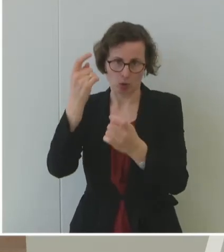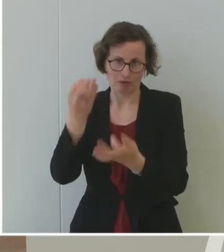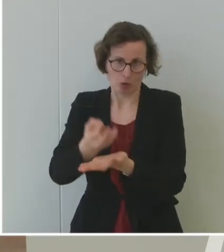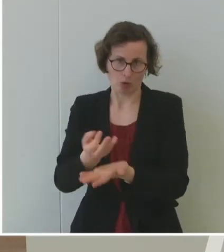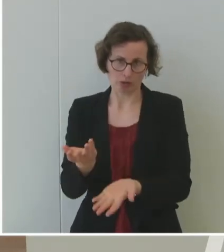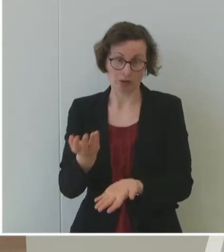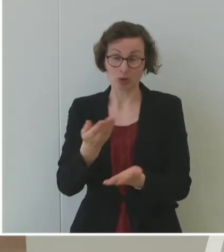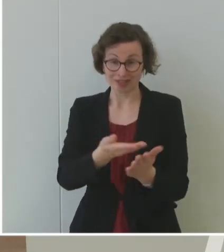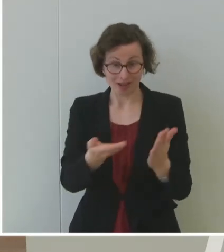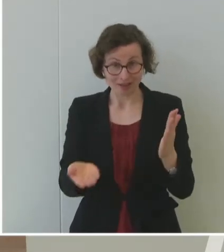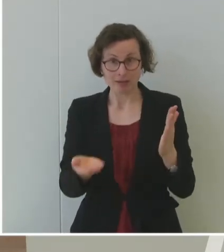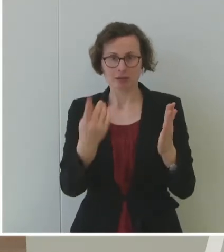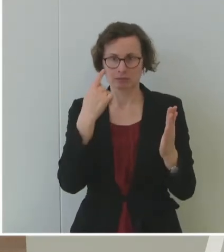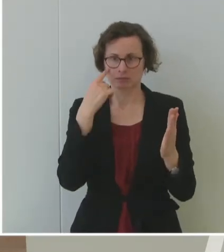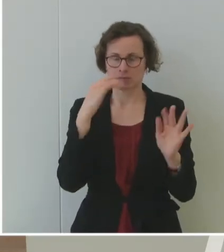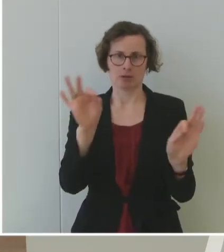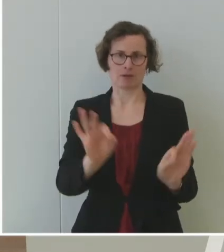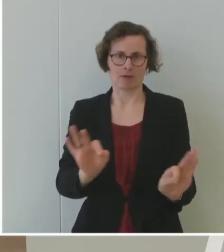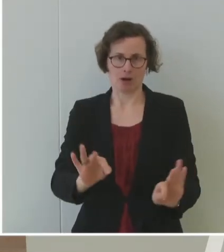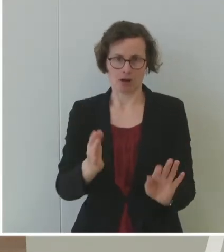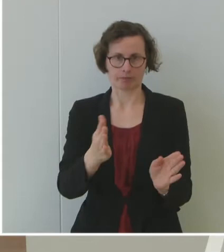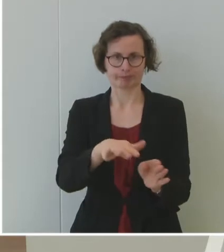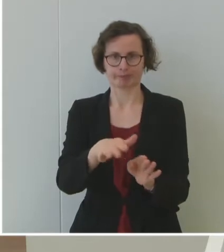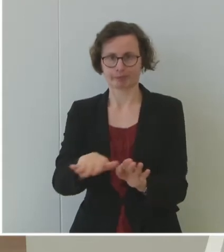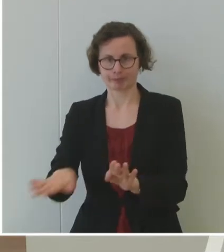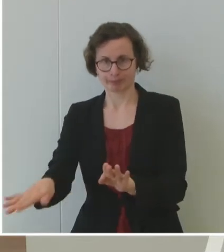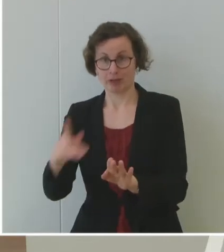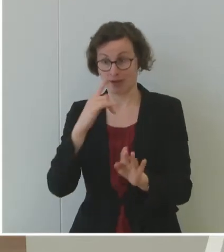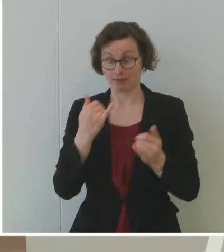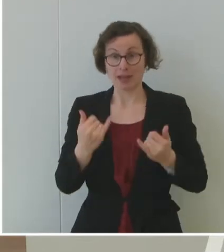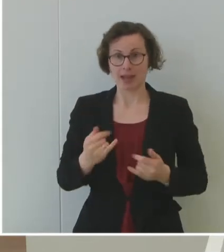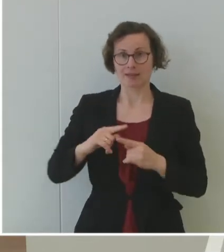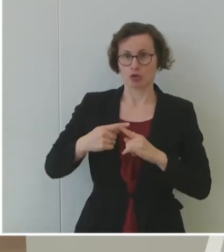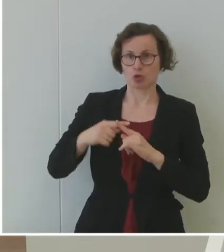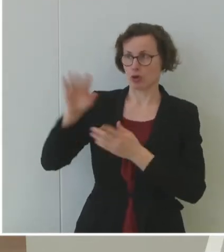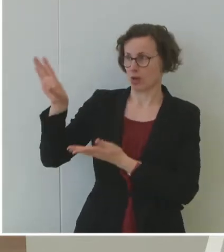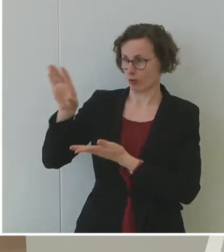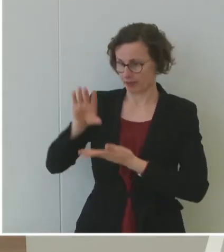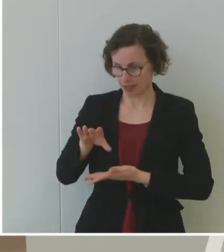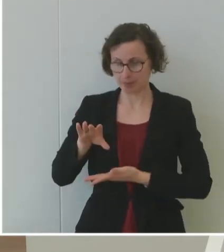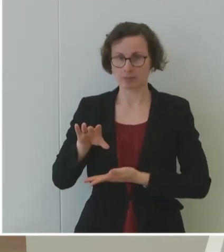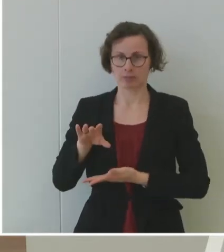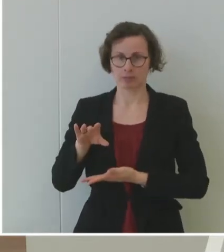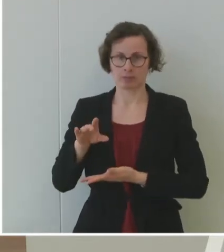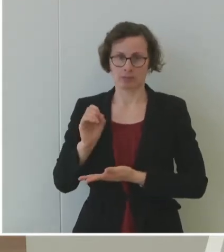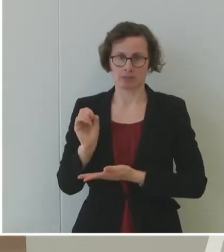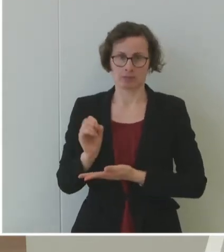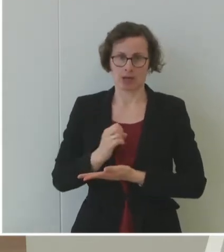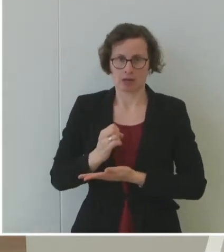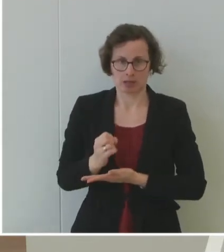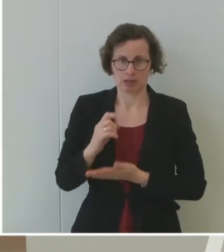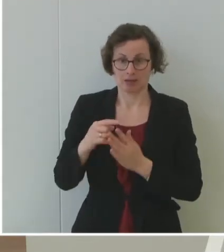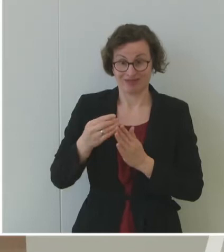alles steht auf dem Spiel. Und wenn wir jetzt Schulden aufnehmen, kann es nicht wirklich unser aller Ernst sein, dass wir dann